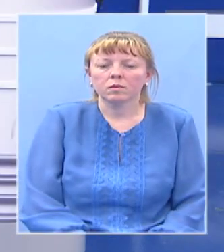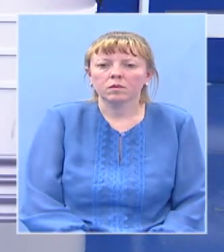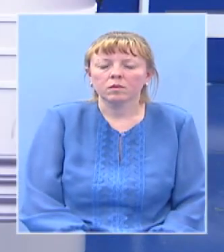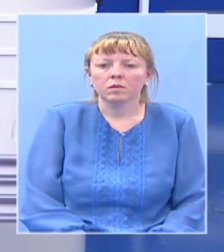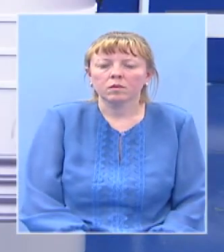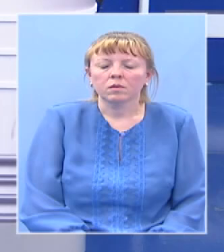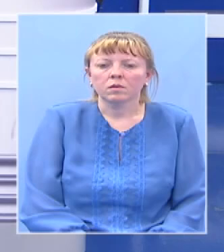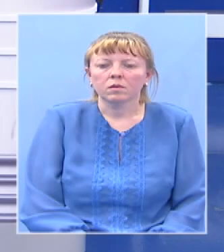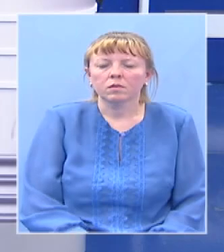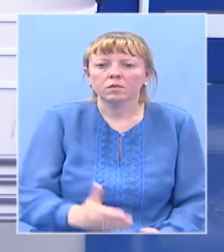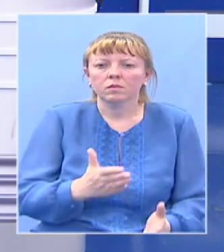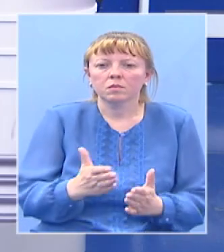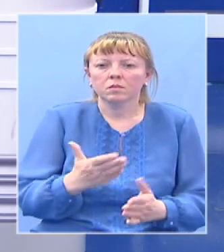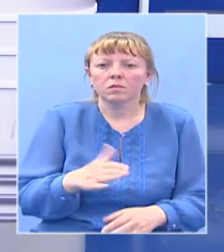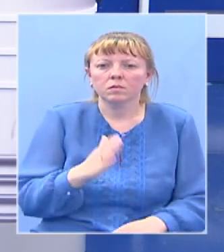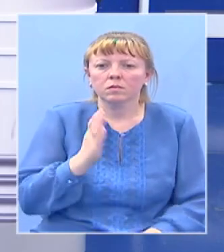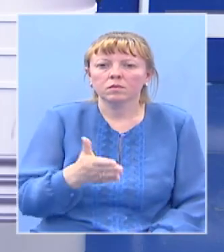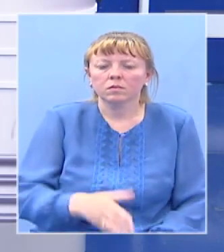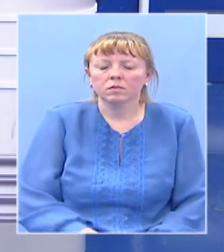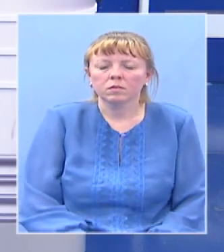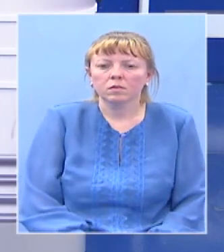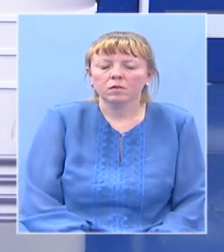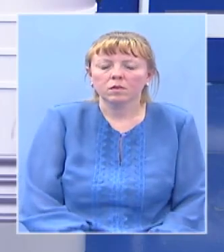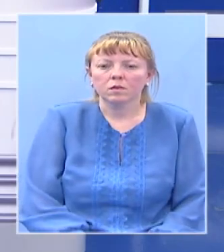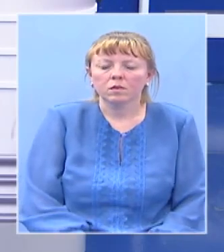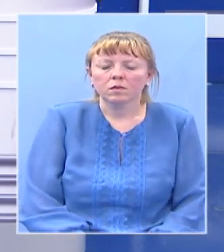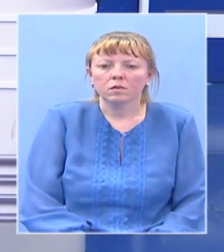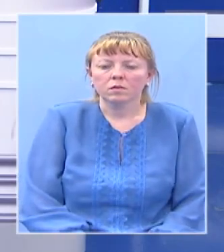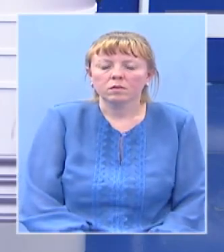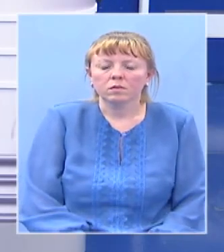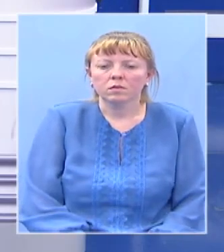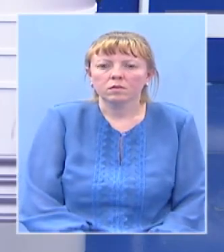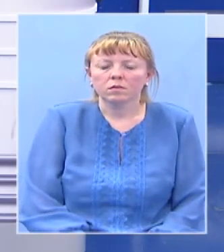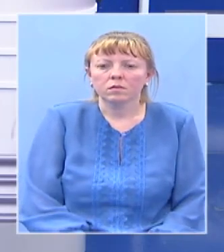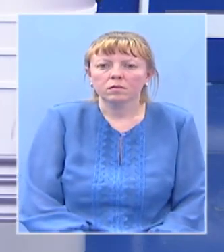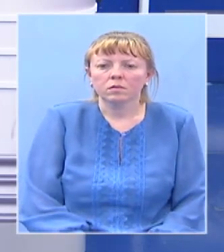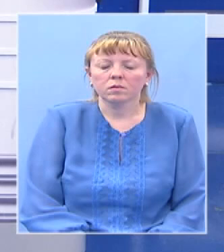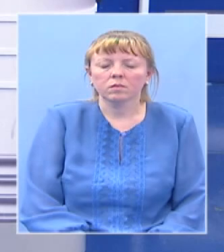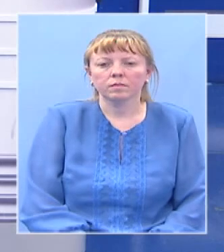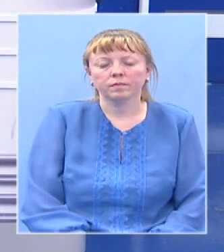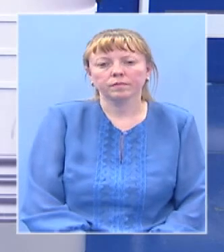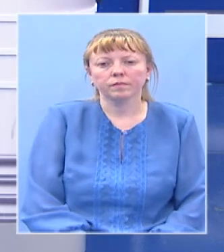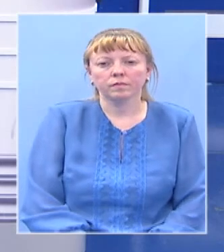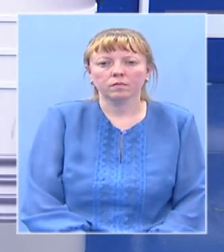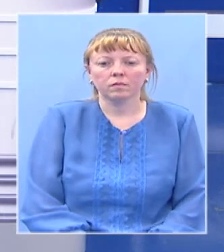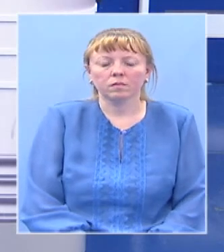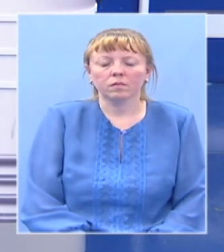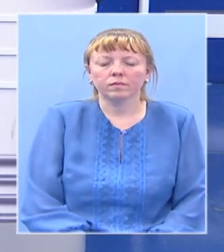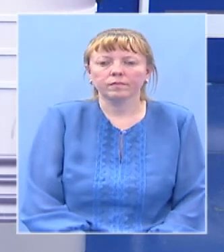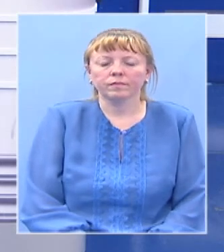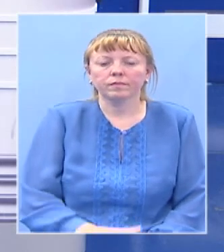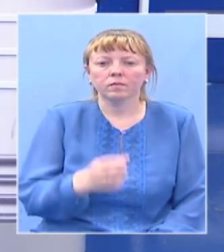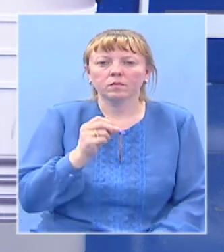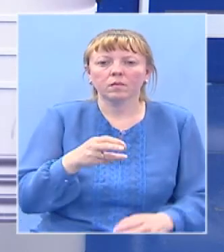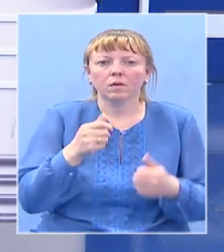Вот порядок передвижения каков правилами утверждён специальная карточка